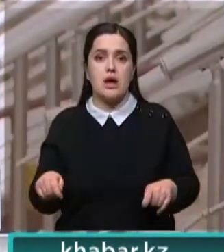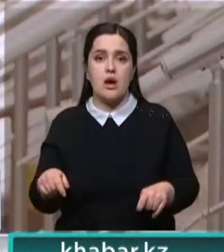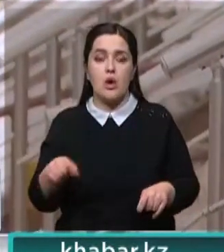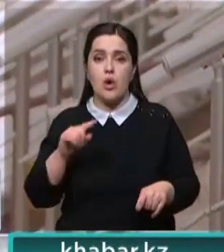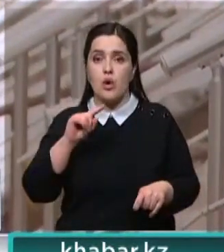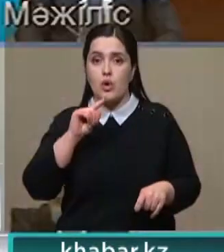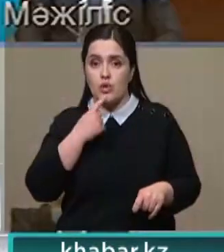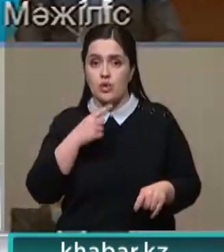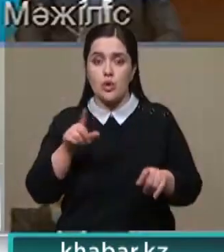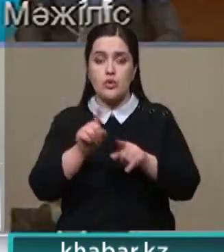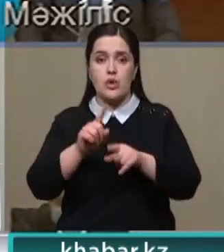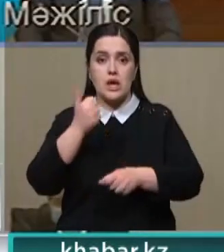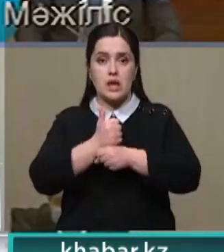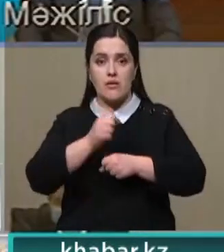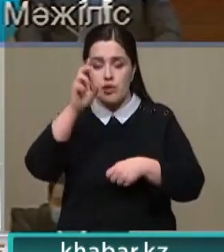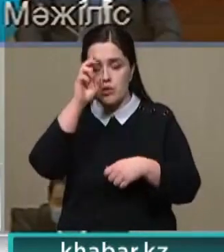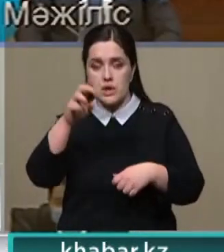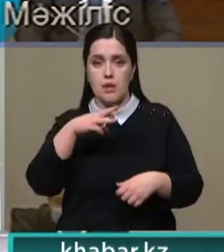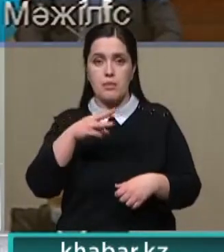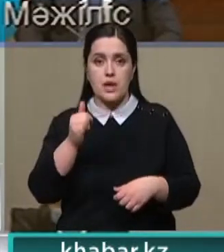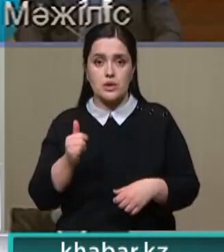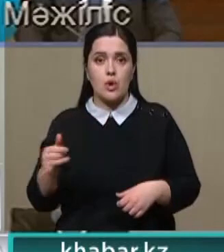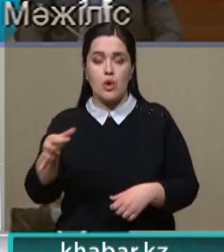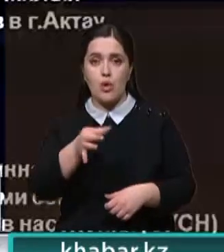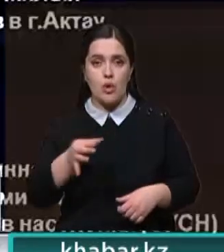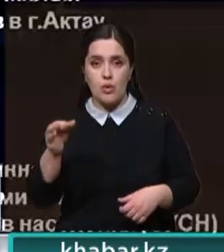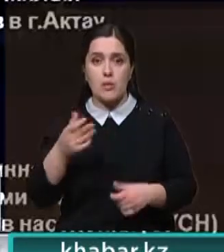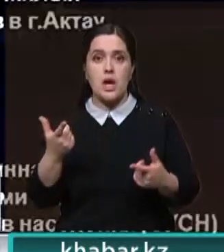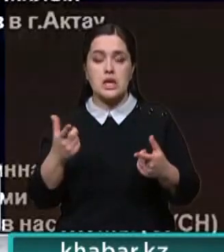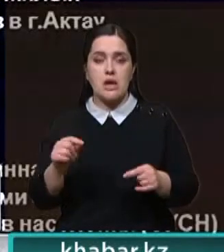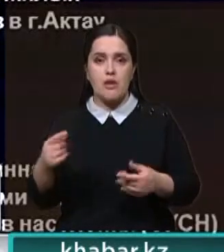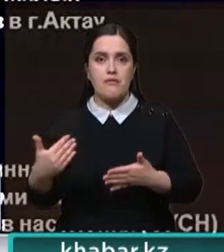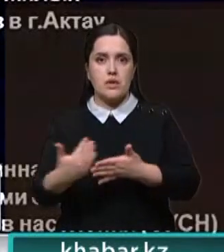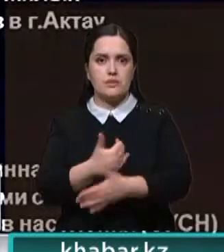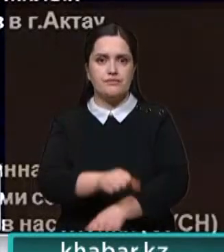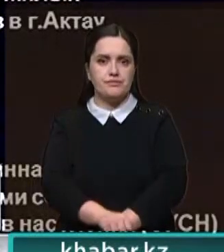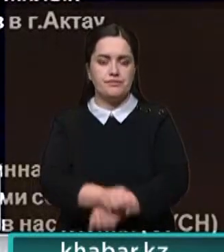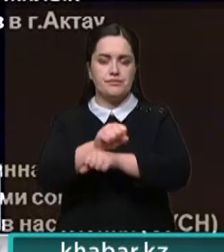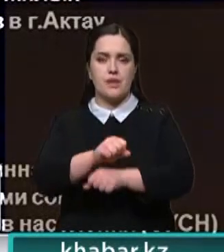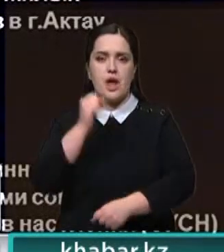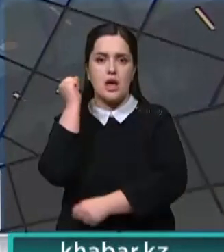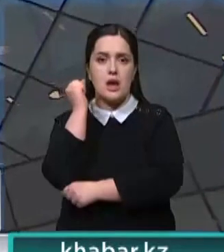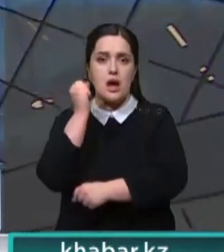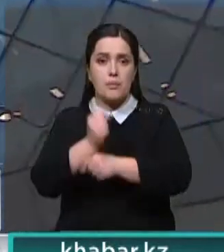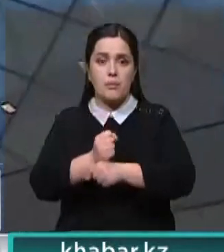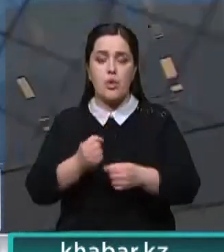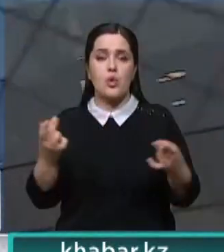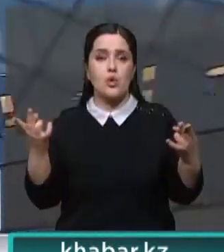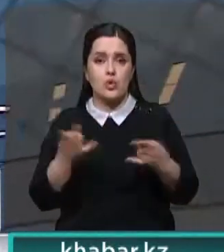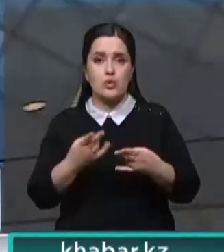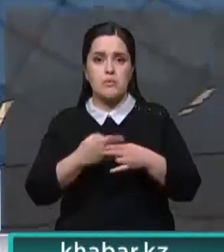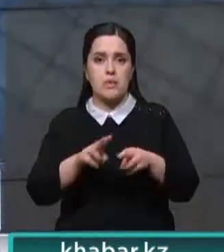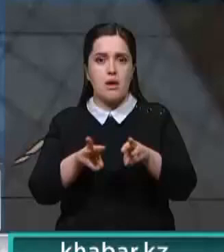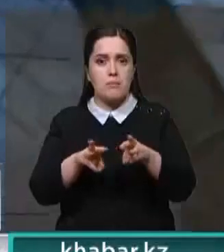назвал ситуацию глава государства в Мангыстауской области, где возобновились протесты рабочих. Проблему должны решать не только акимат, но и